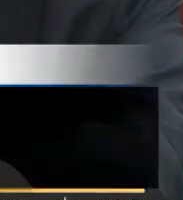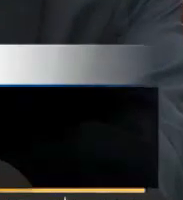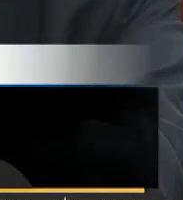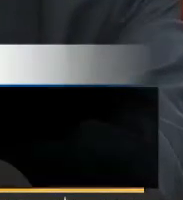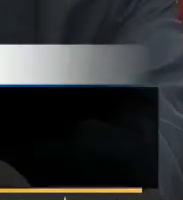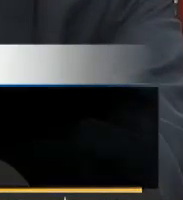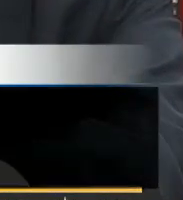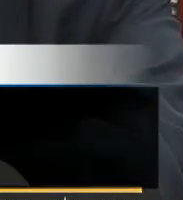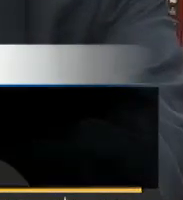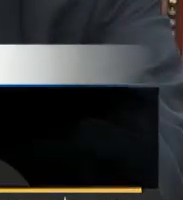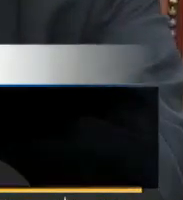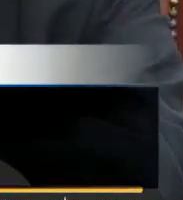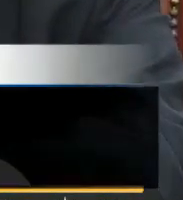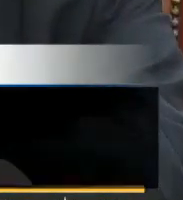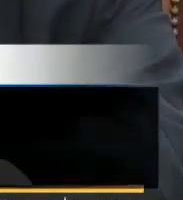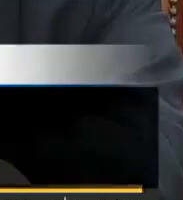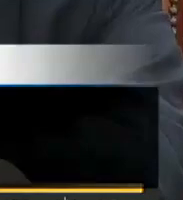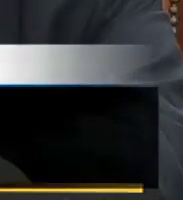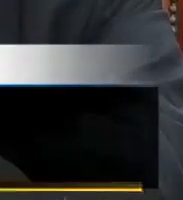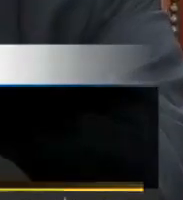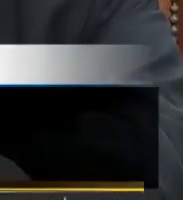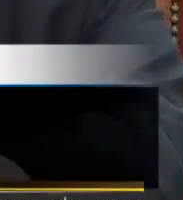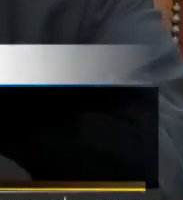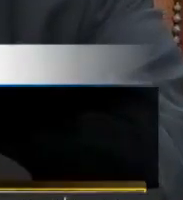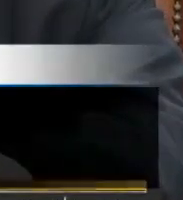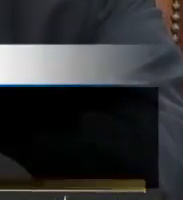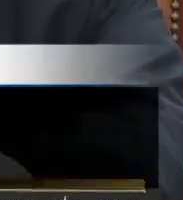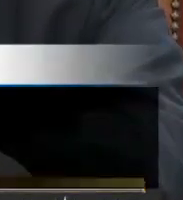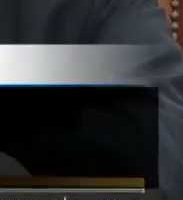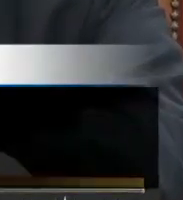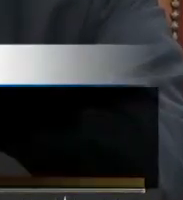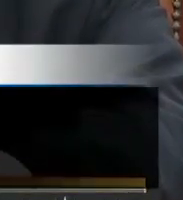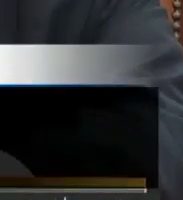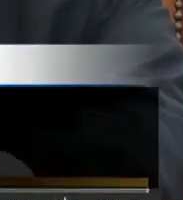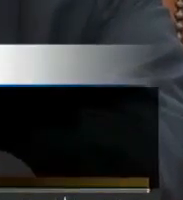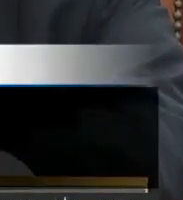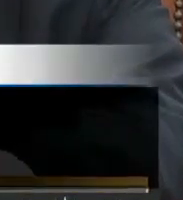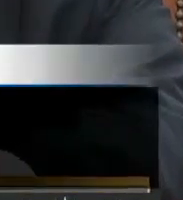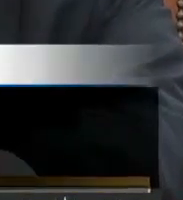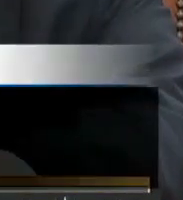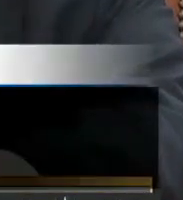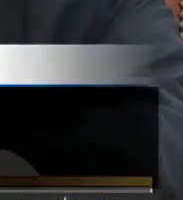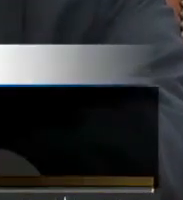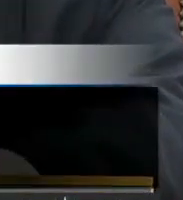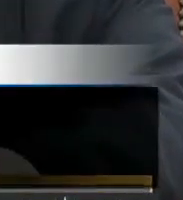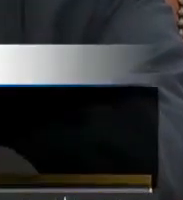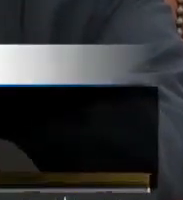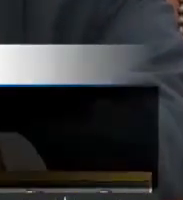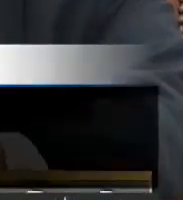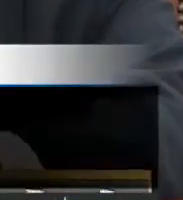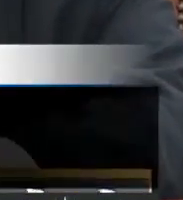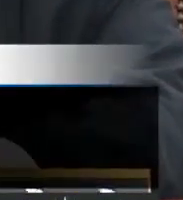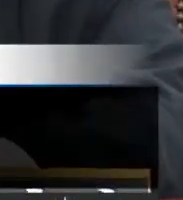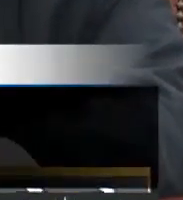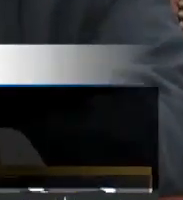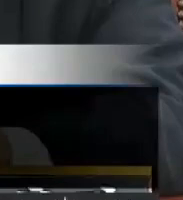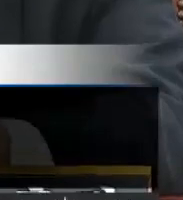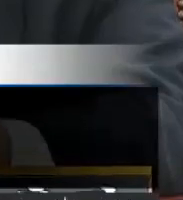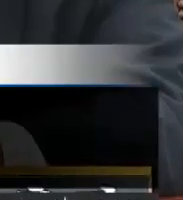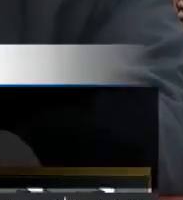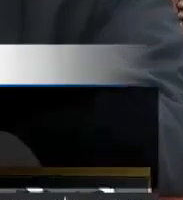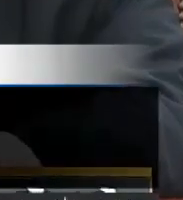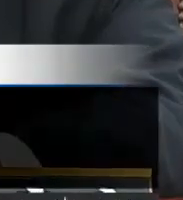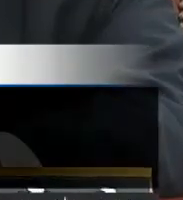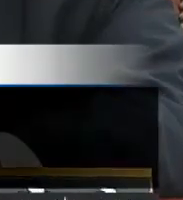아니, 저한테 물어보시는 거면 답을 할 기회를 주시고 의원님께서 그냥 말씀하실 거면 저한테 묻지 마십니다. 저도 말씀을